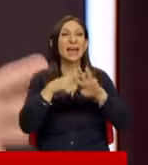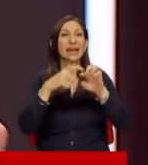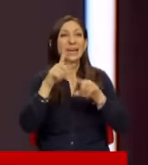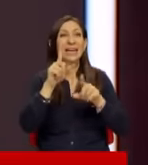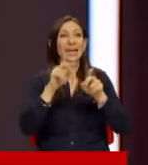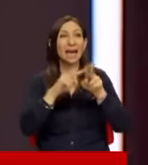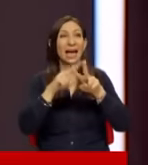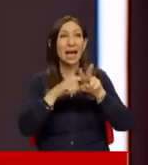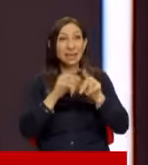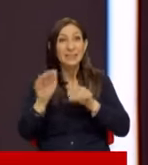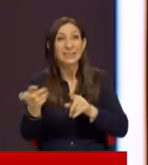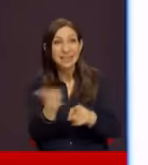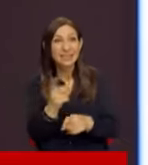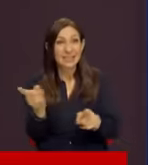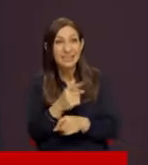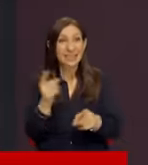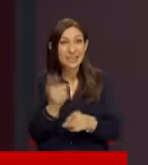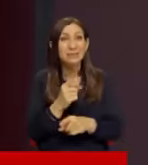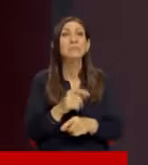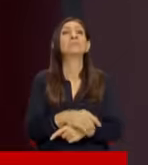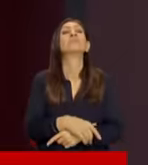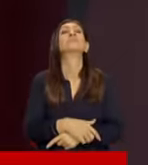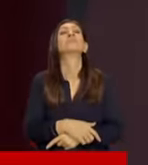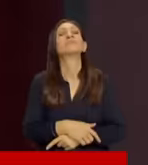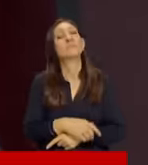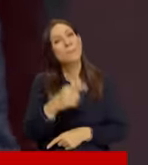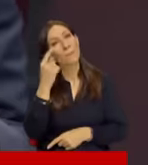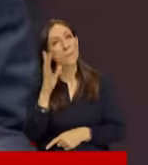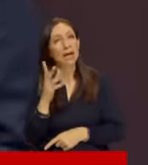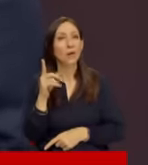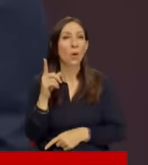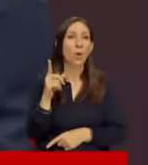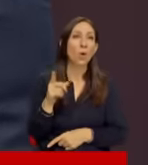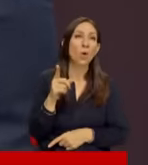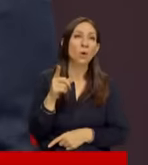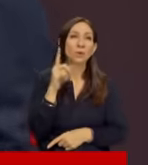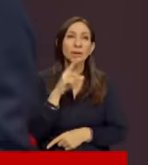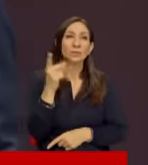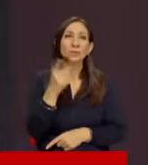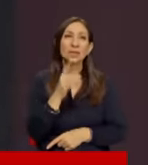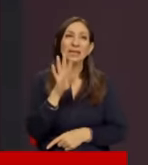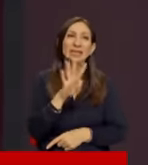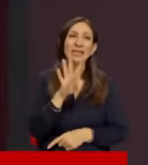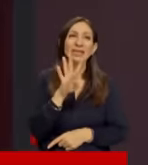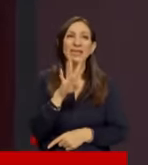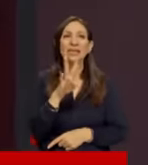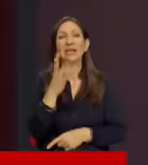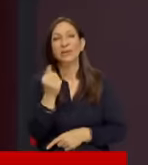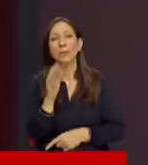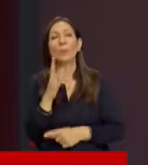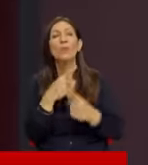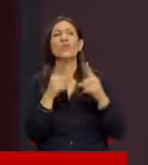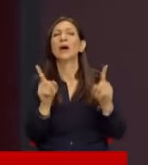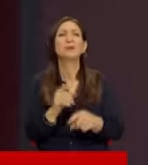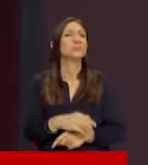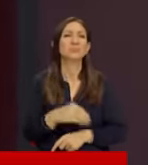şey yaptılar. Onun yelkenini çok rüzgarla doldurdular. Belki o rüzgarın etkisiyle işte %42-43 alırdı ama öyle büyük bir